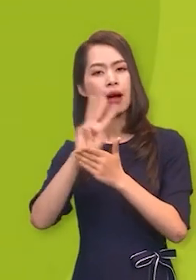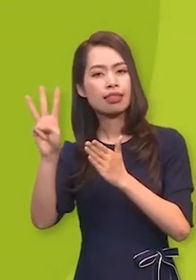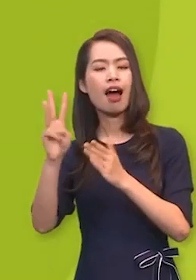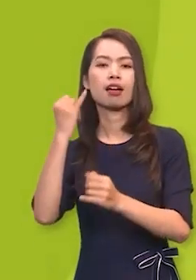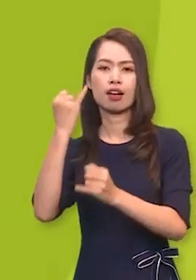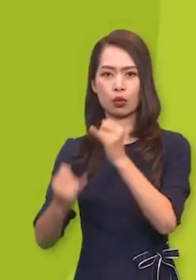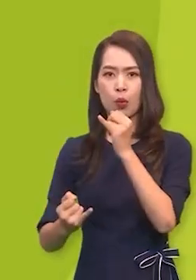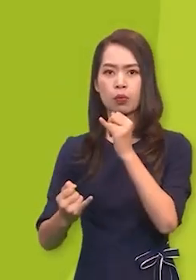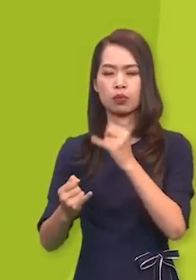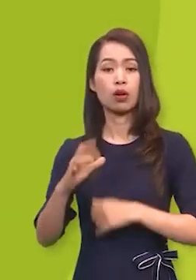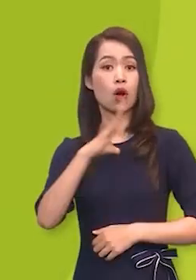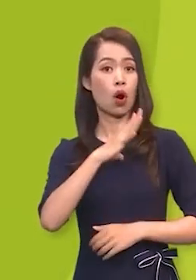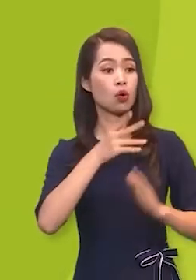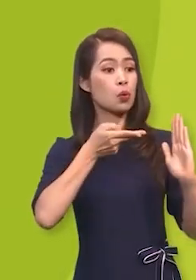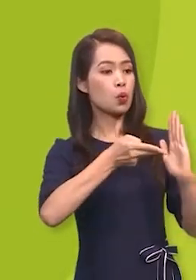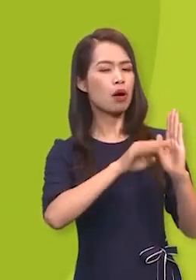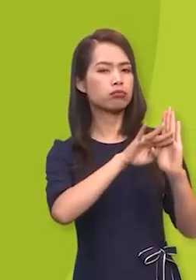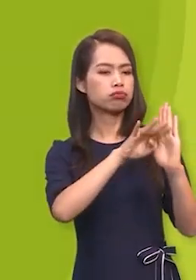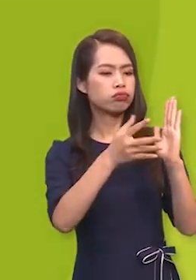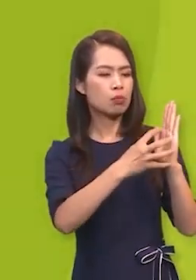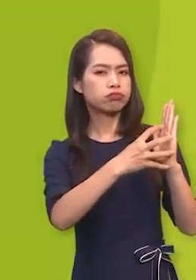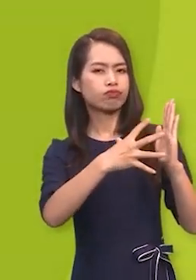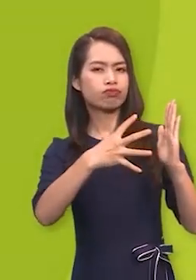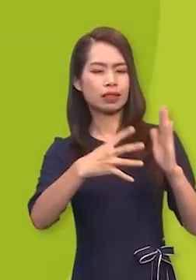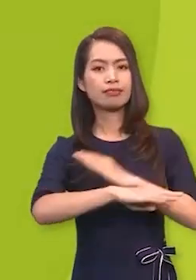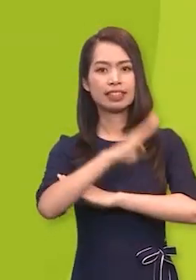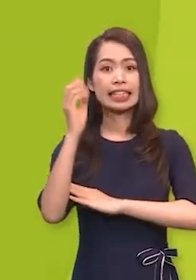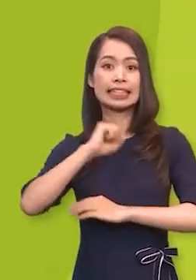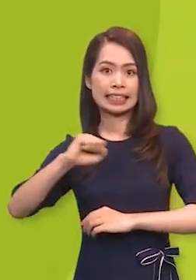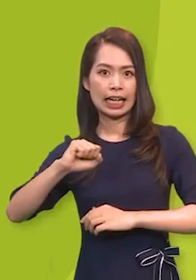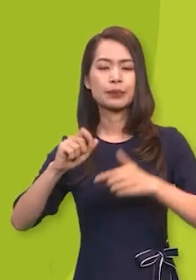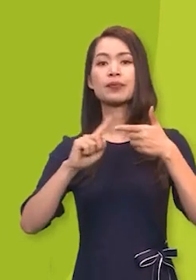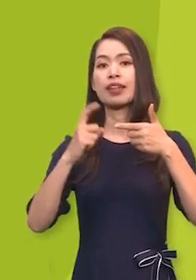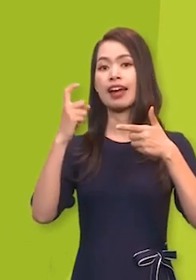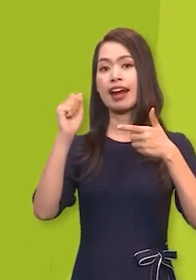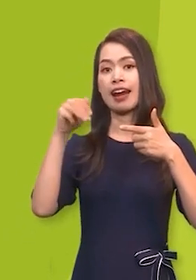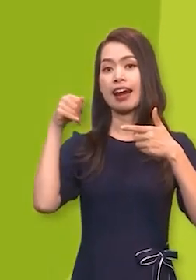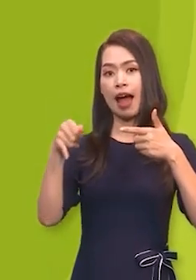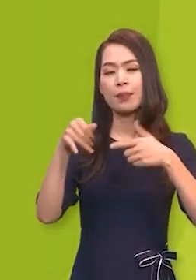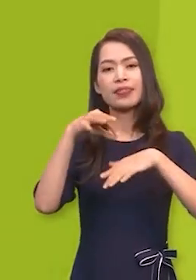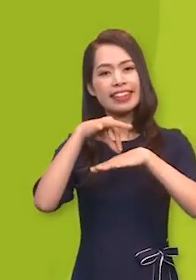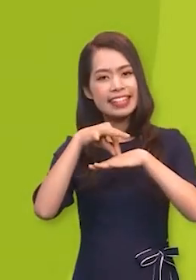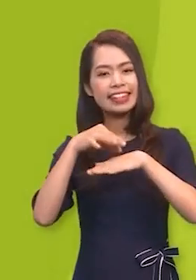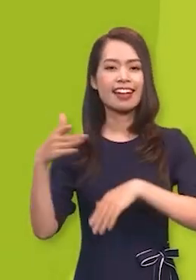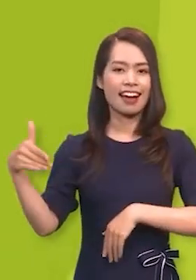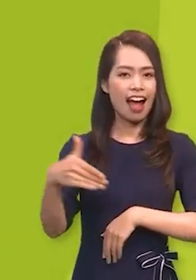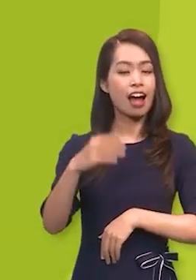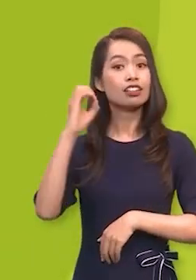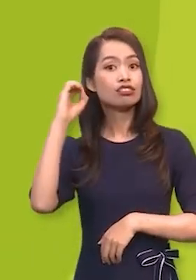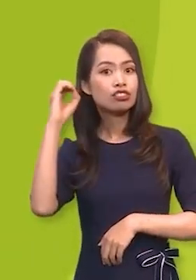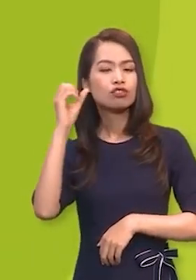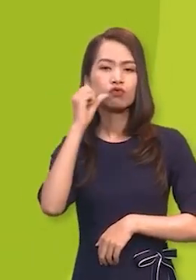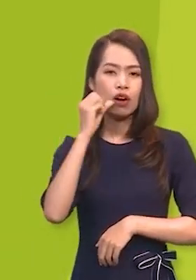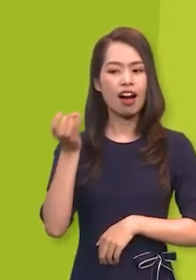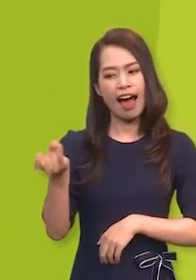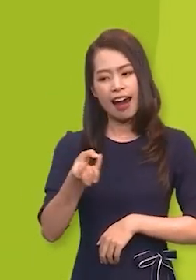kỳ, khi nhu cầu năng lượng tăng cao cho sự phát triển nhanh của thai nhi. Thức ăn giàu đạm đến từ thịt, cá, trứng, sữa và